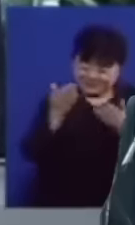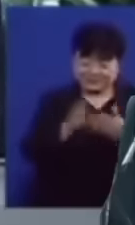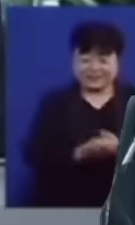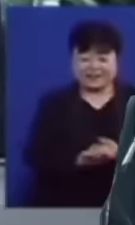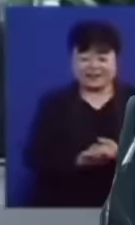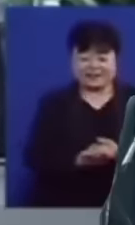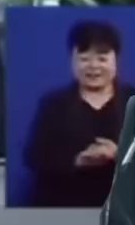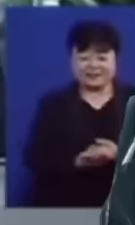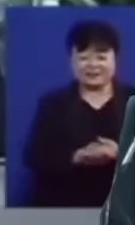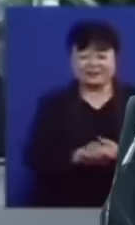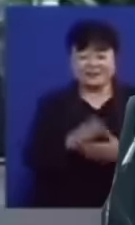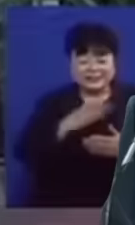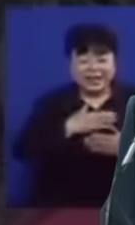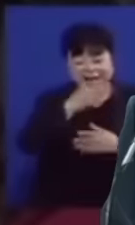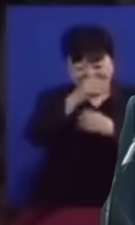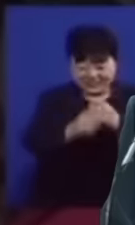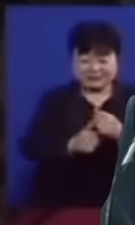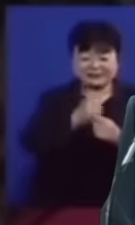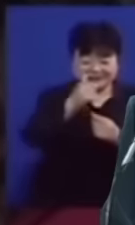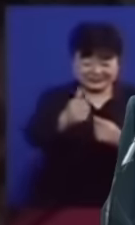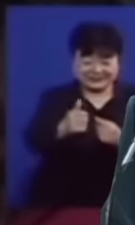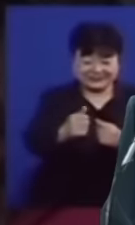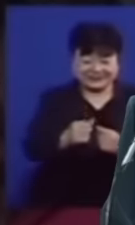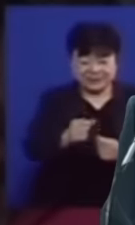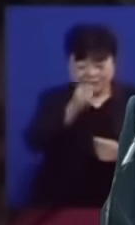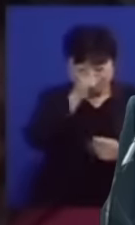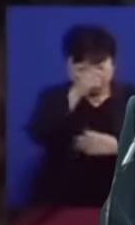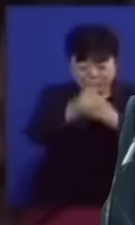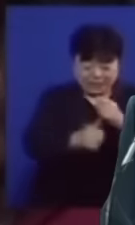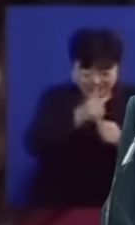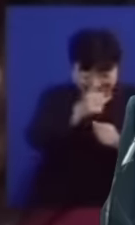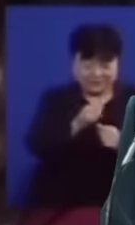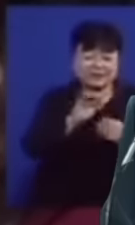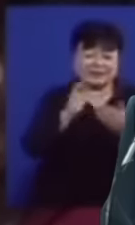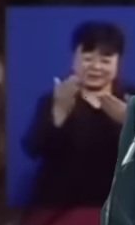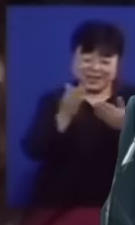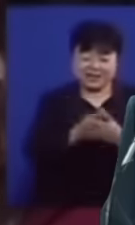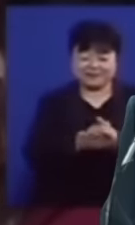한번 따라 말씀하시죠. 나의 하나님은 좋은 하나님입니다.